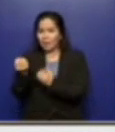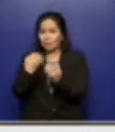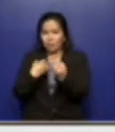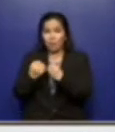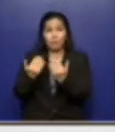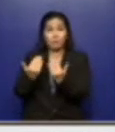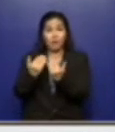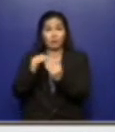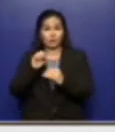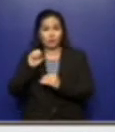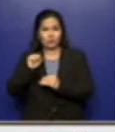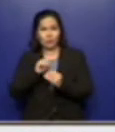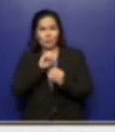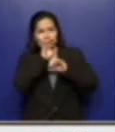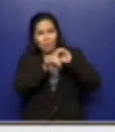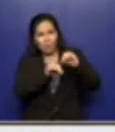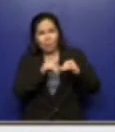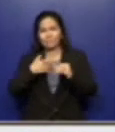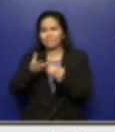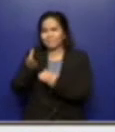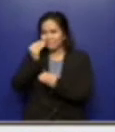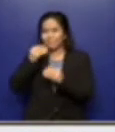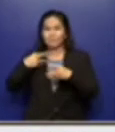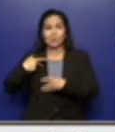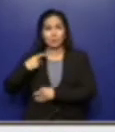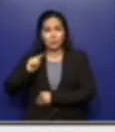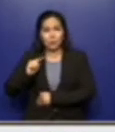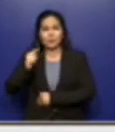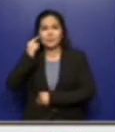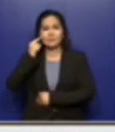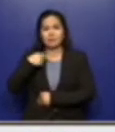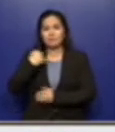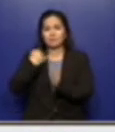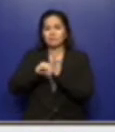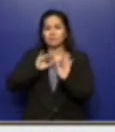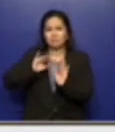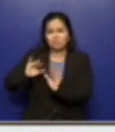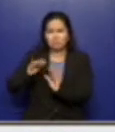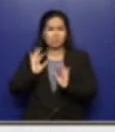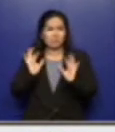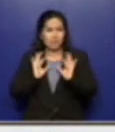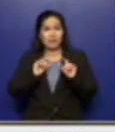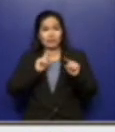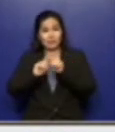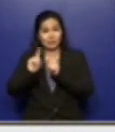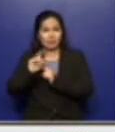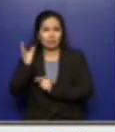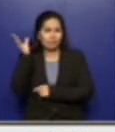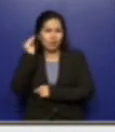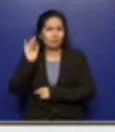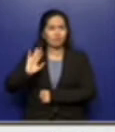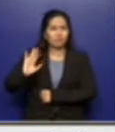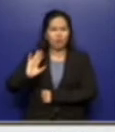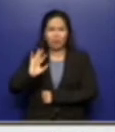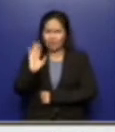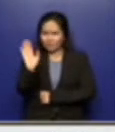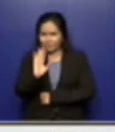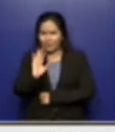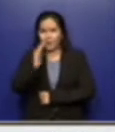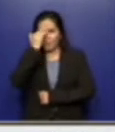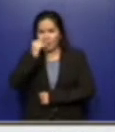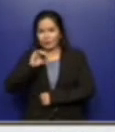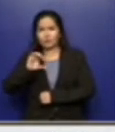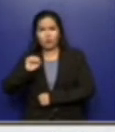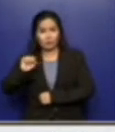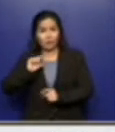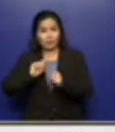รก็จะเป็นประโยชน์อย่างยิ่งอย่าเอาแต่ปัดความผิดและการที่จะไม่รับฟังในเรื่องที่ทางสมาชิ